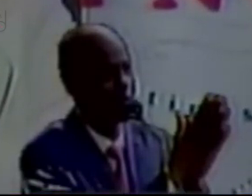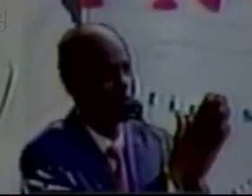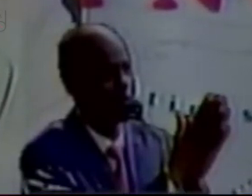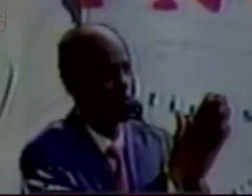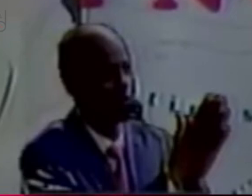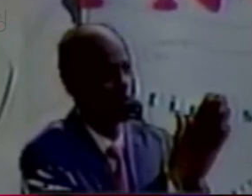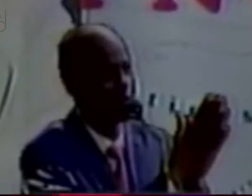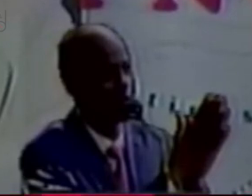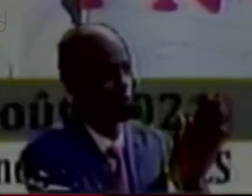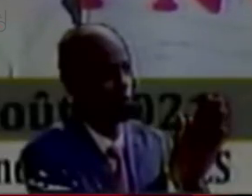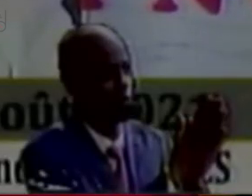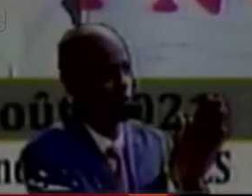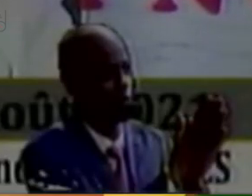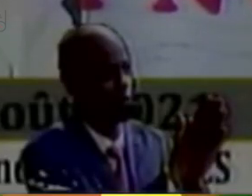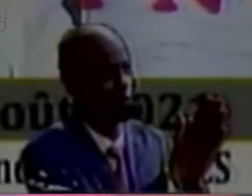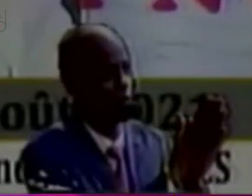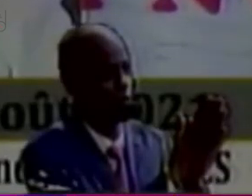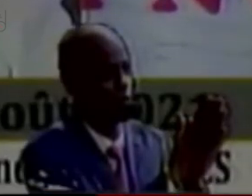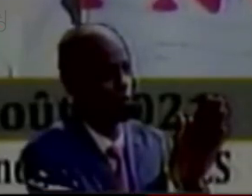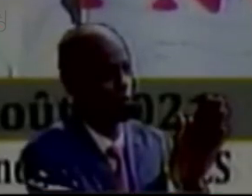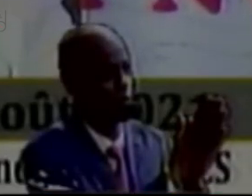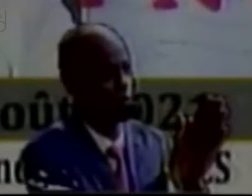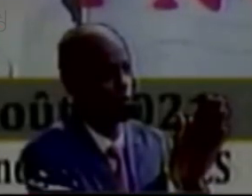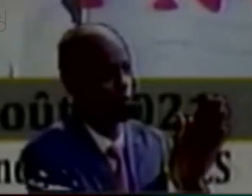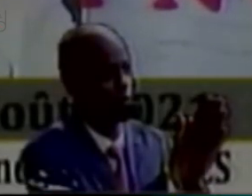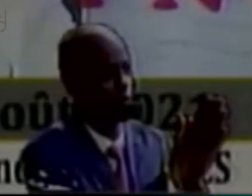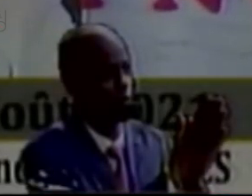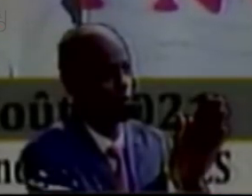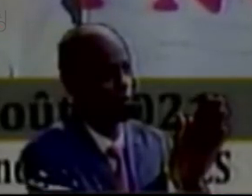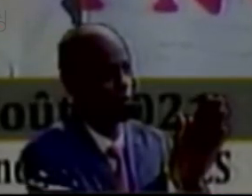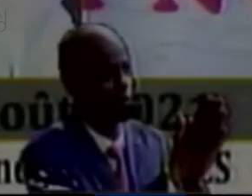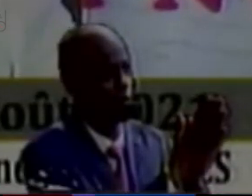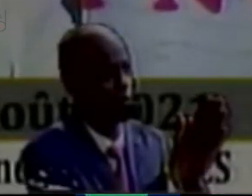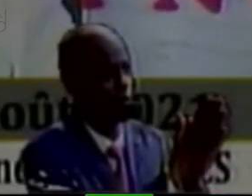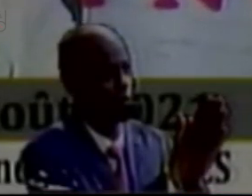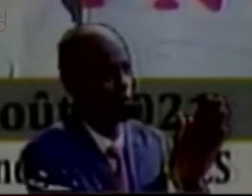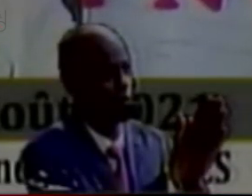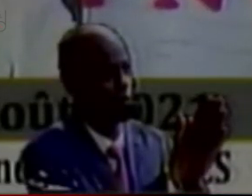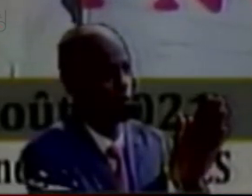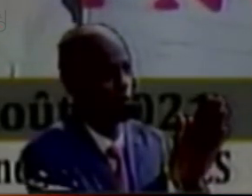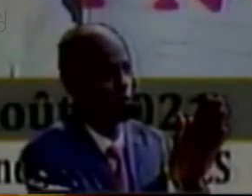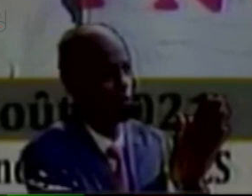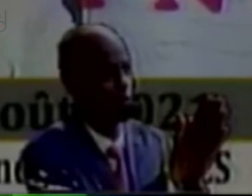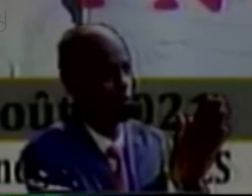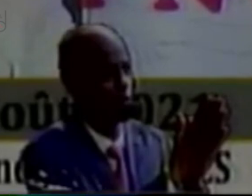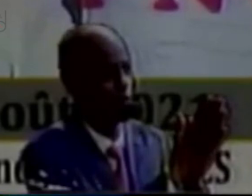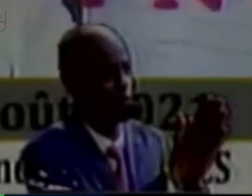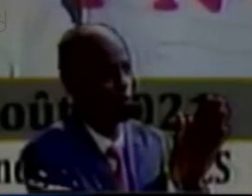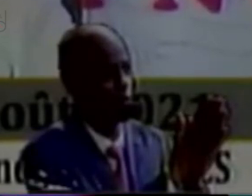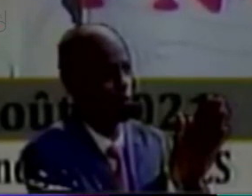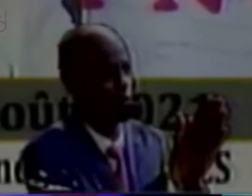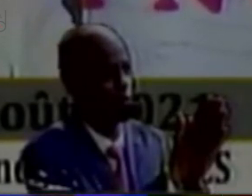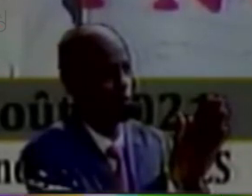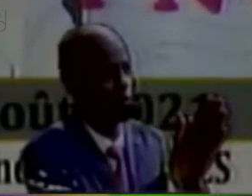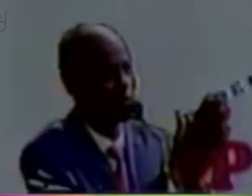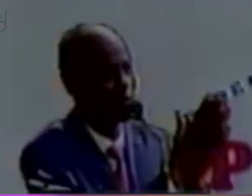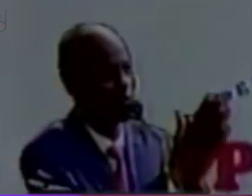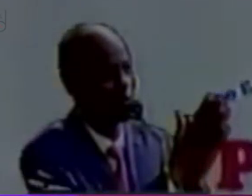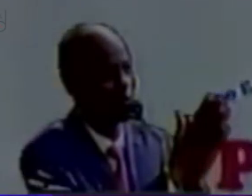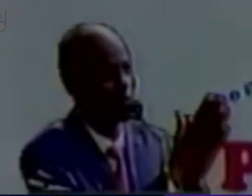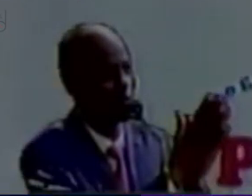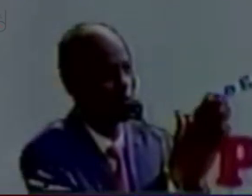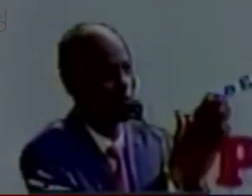en février 2021. Pendant presque 6 mois, moi j'ai dans tête PNCS, nous arrivons à toucher